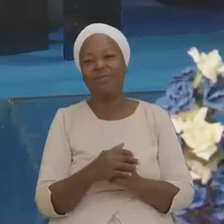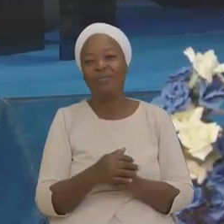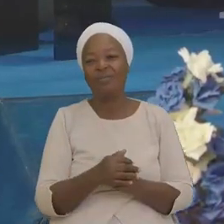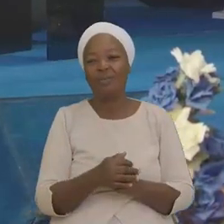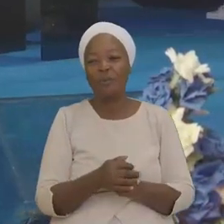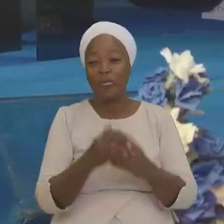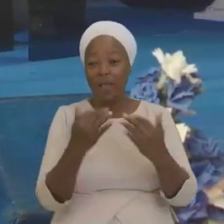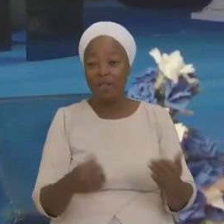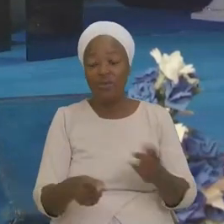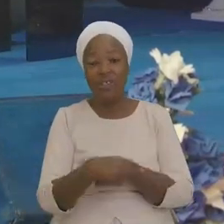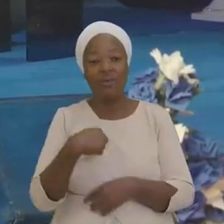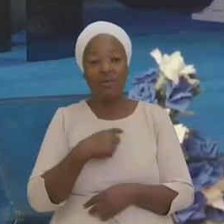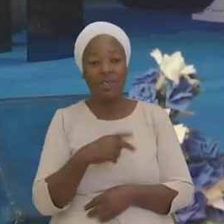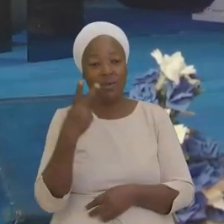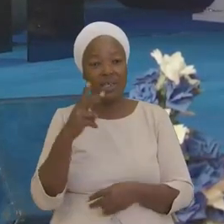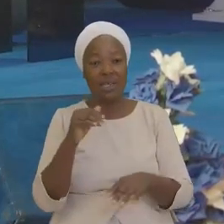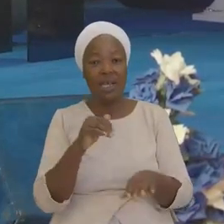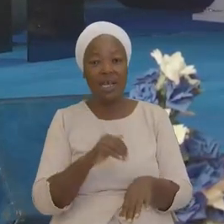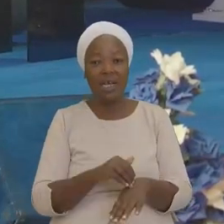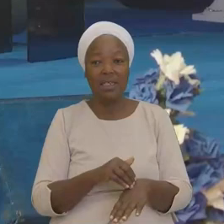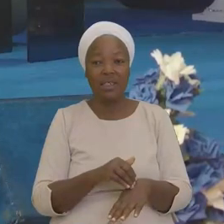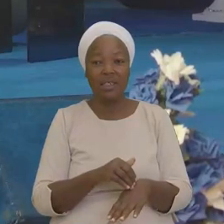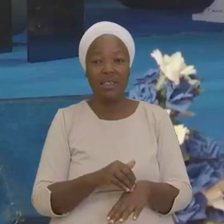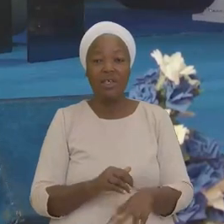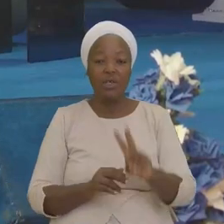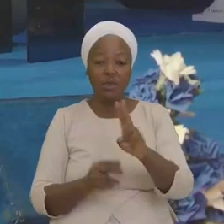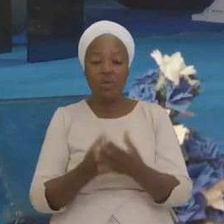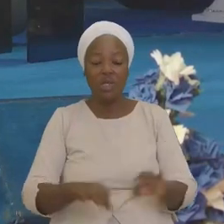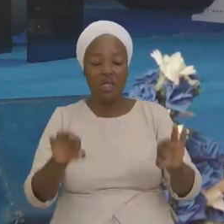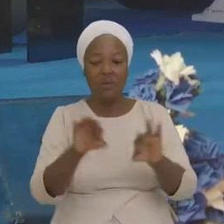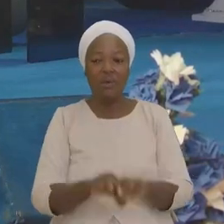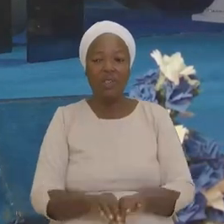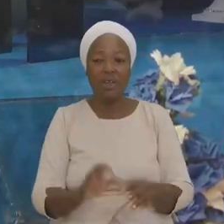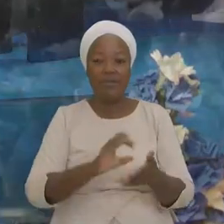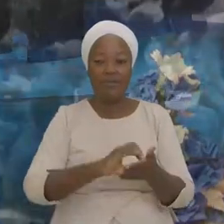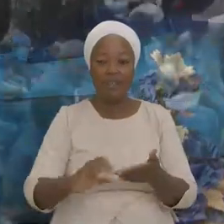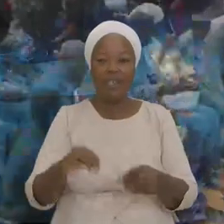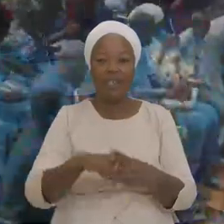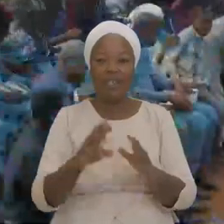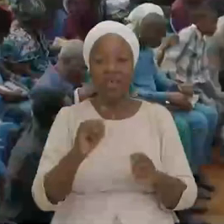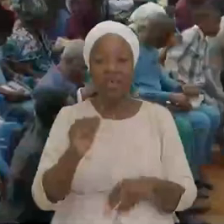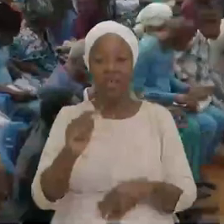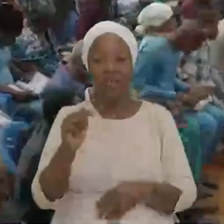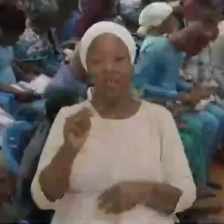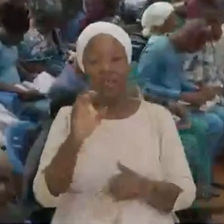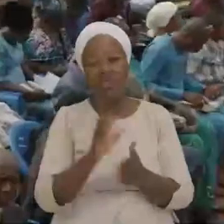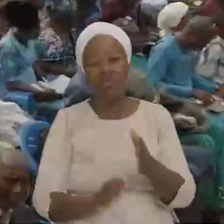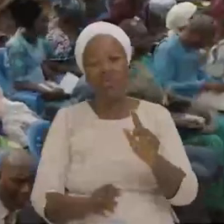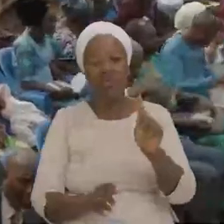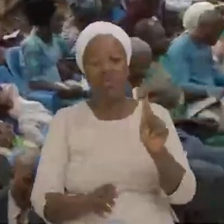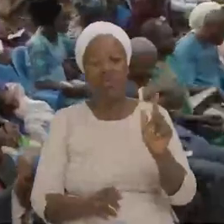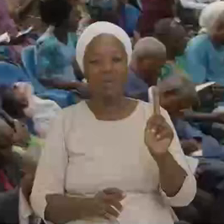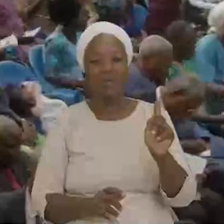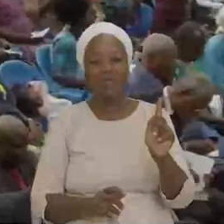Amen. Vous pouvez vous asseoir. Aujourd'hui, nous considérons deux versets importants en